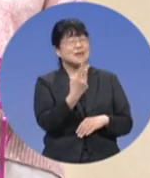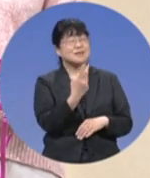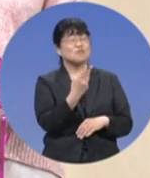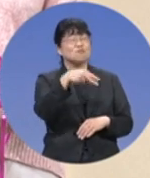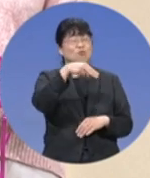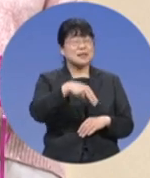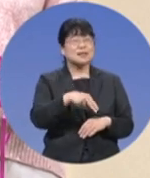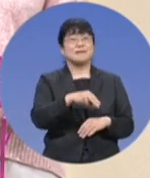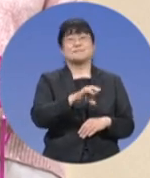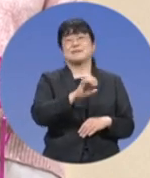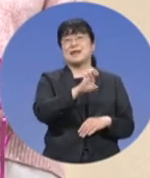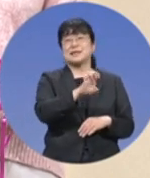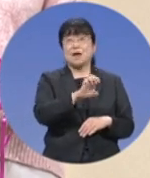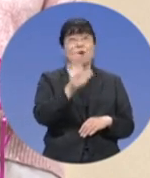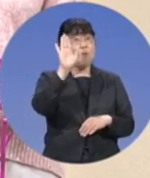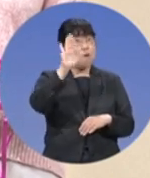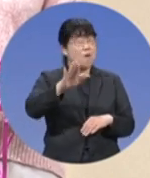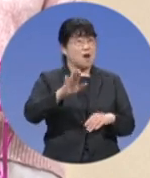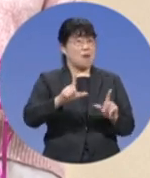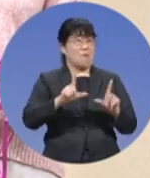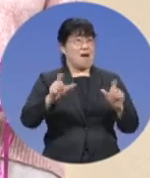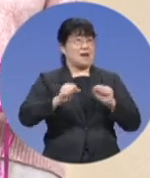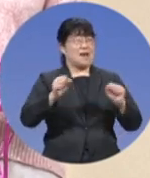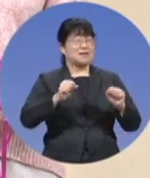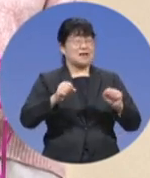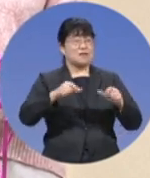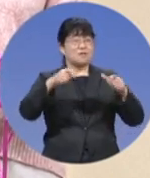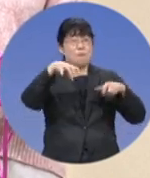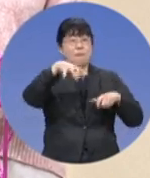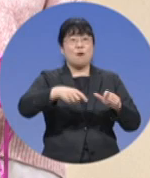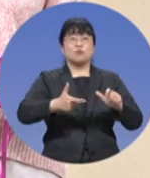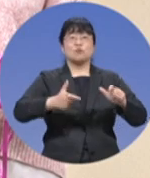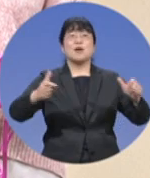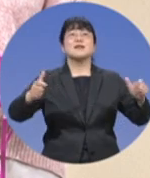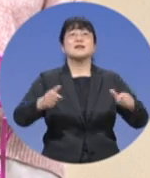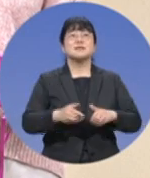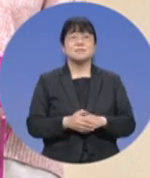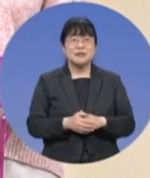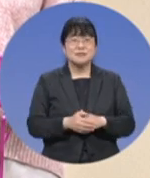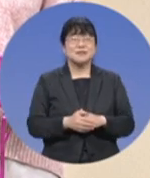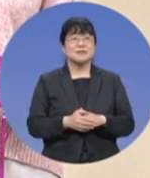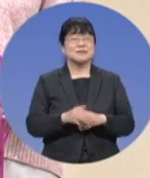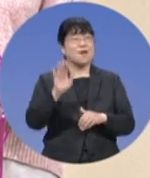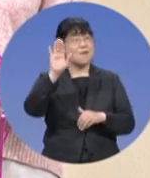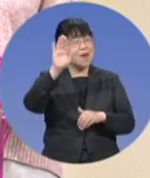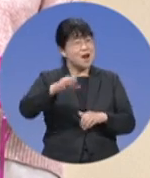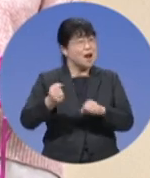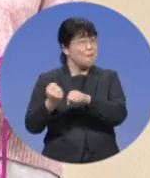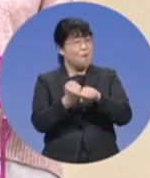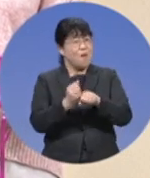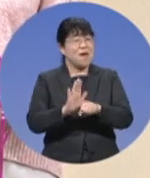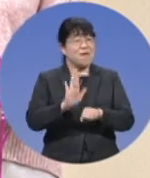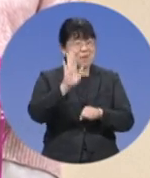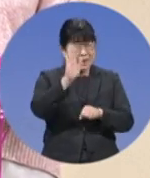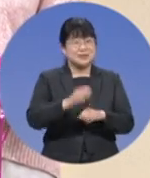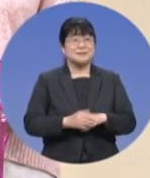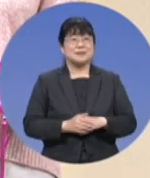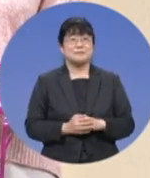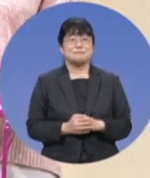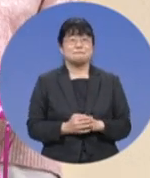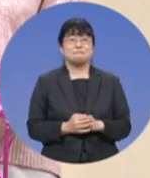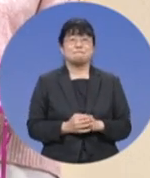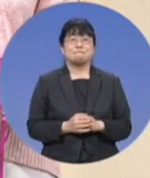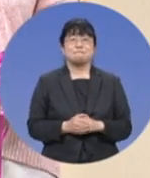麻生千恵ちゃん、これから活躍の場をますます広げていきますので、どうかこれからの応援もよろしくお願いします。